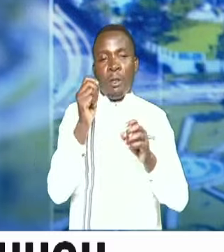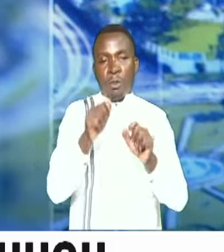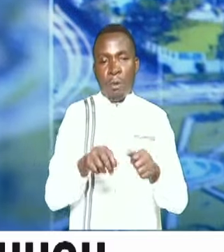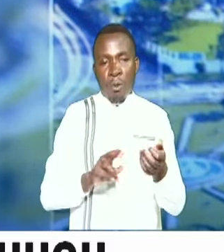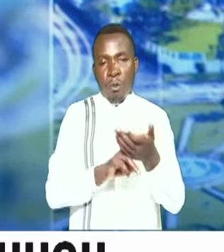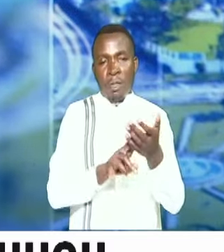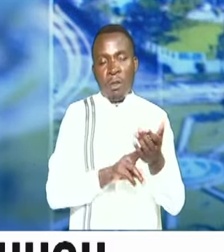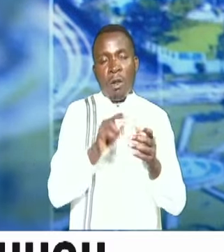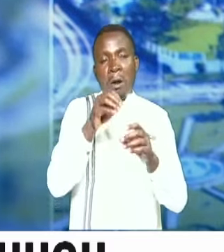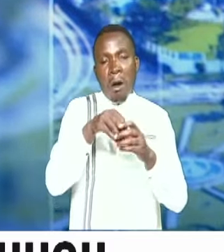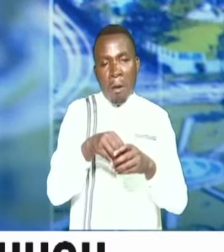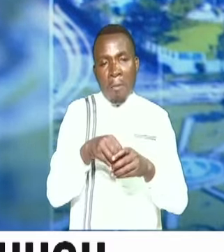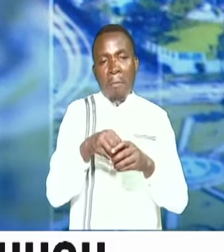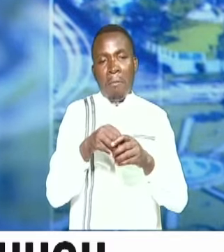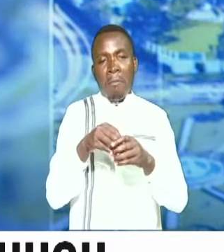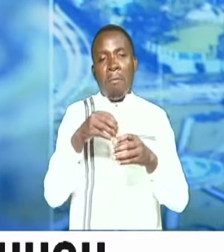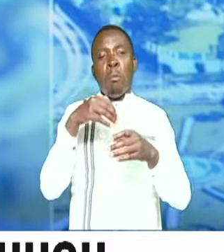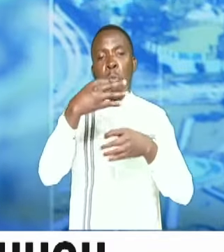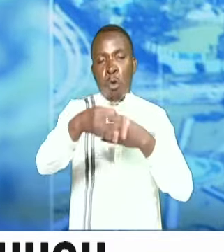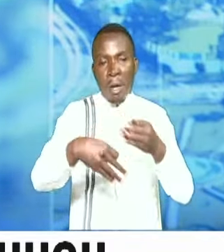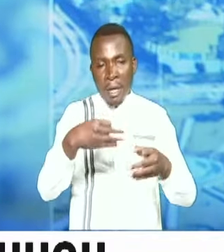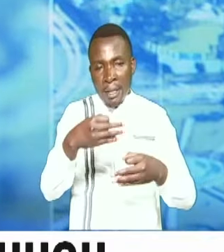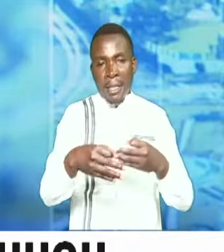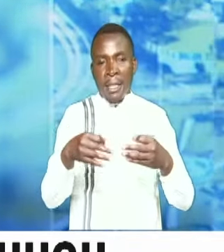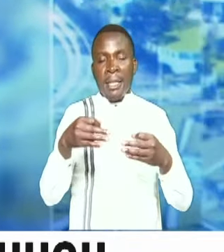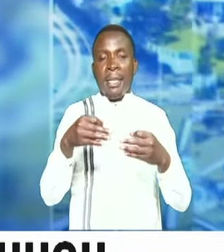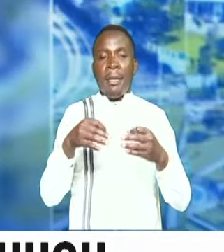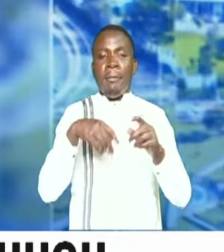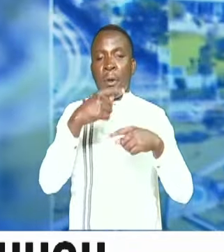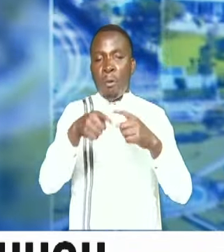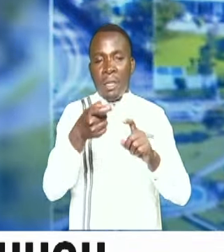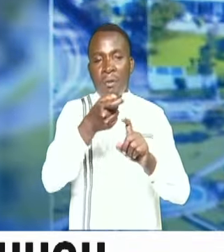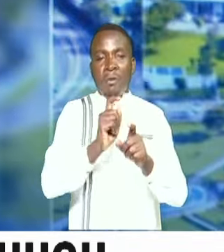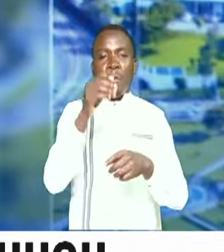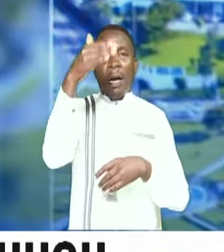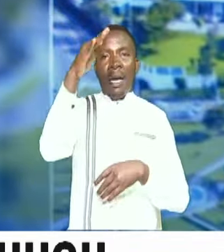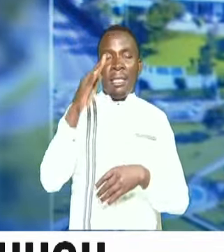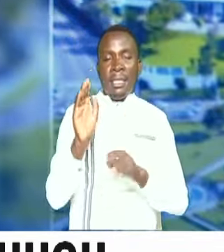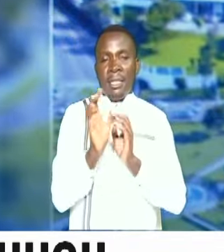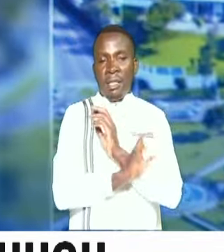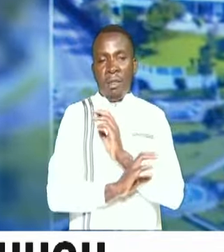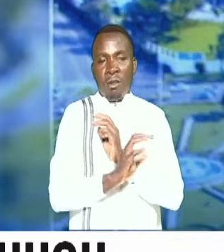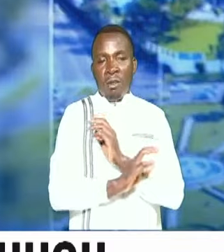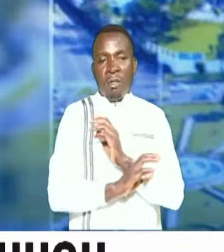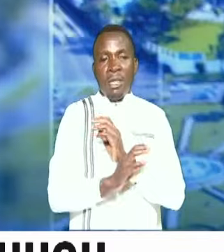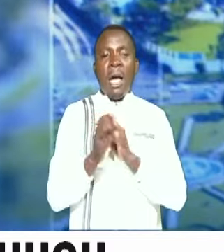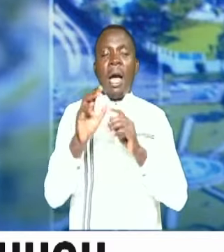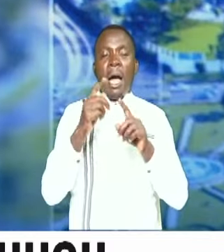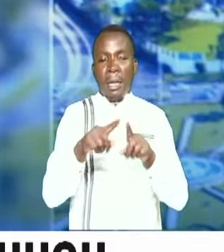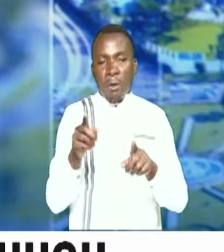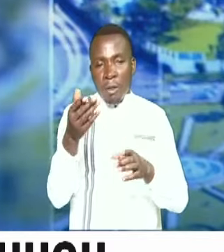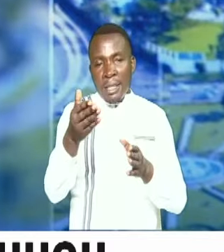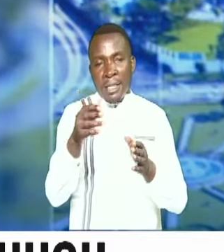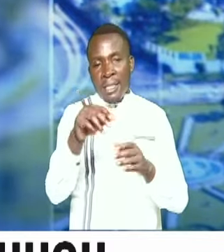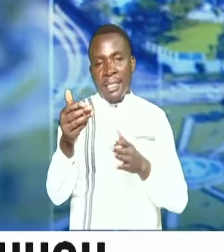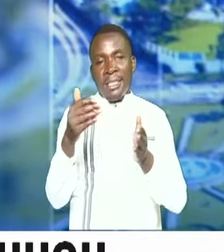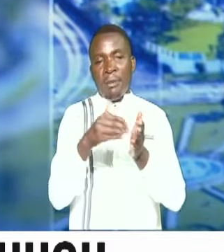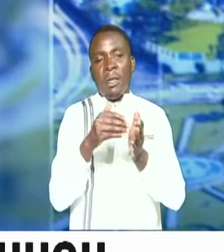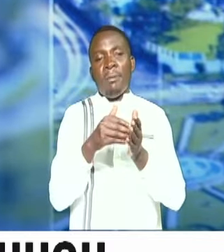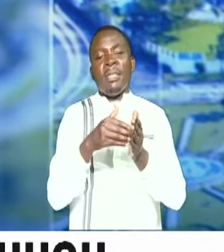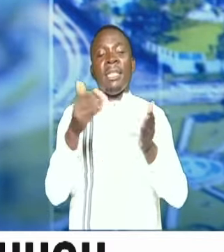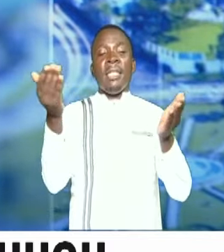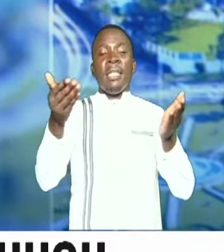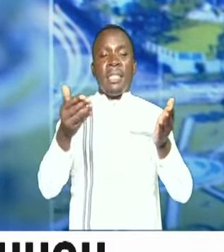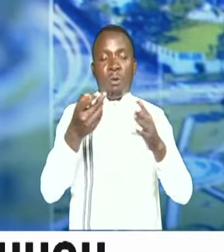ibikenerwa by'ibanze bikenerwa mu nganda biracyatumizwa hanze y'igihugu. Ariko ngira ngo yandize n'imbogamizi. Izindi mbogamizi ni izihe duhereye kuri iyo